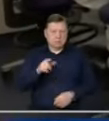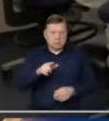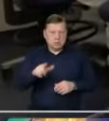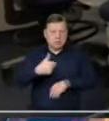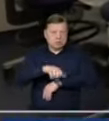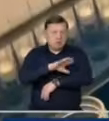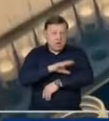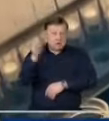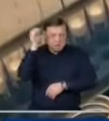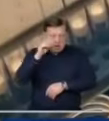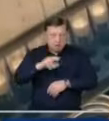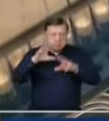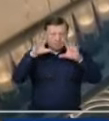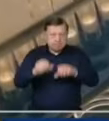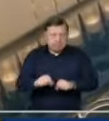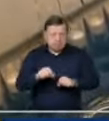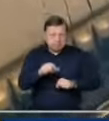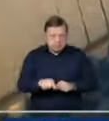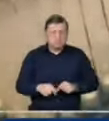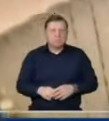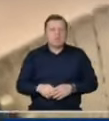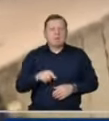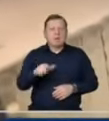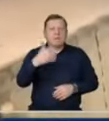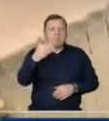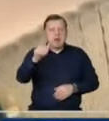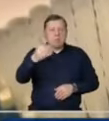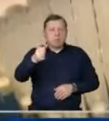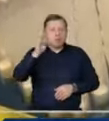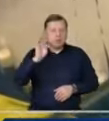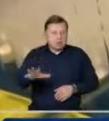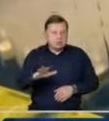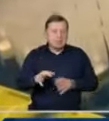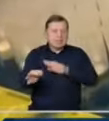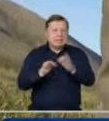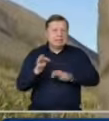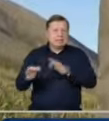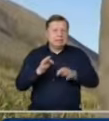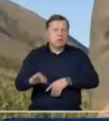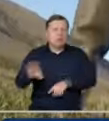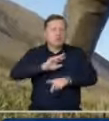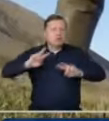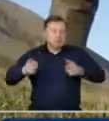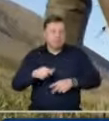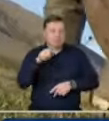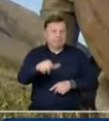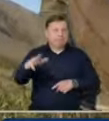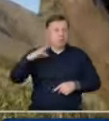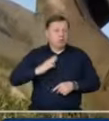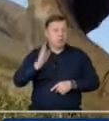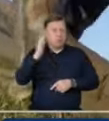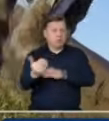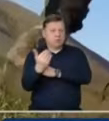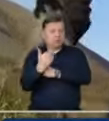szwedzkich naukowców może rzucić zupełnie nowe światło na historię istnienia mamutów, w szczególności przyczyny ich wyginięcia. Z kłów znalezionych na